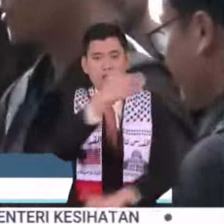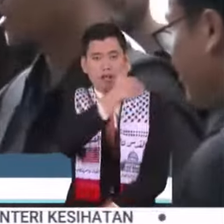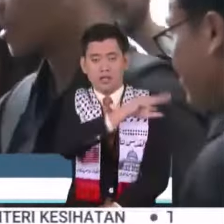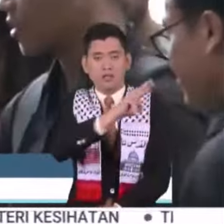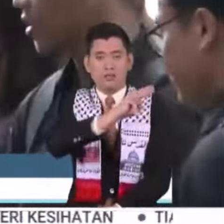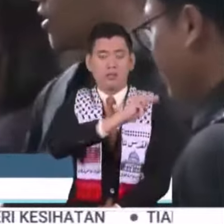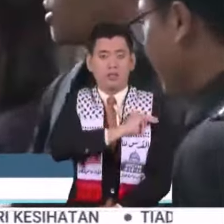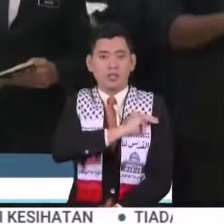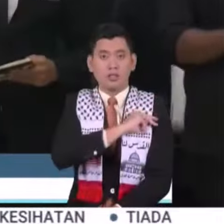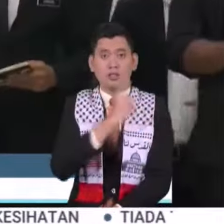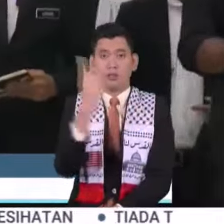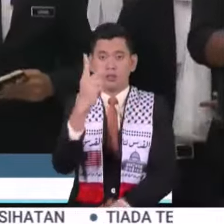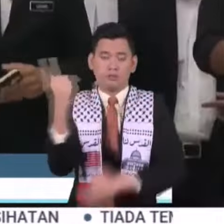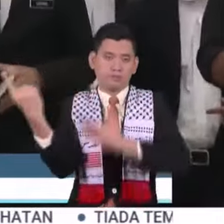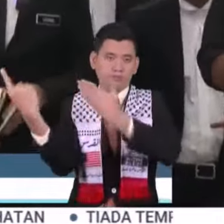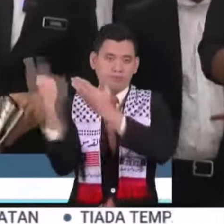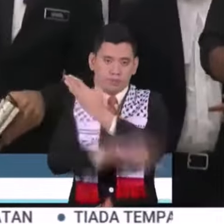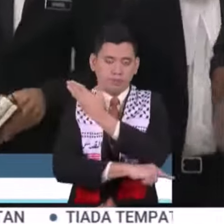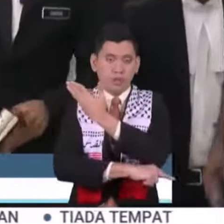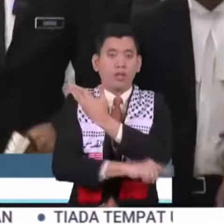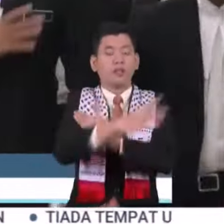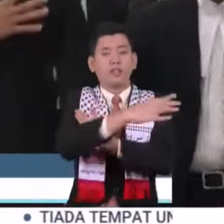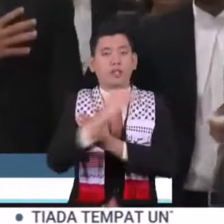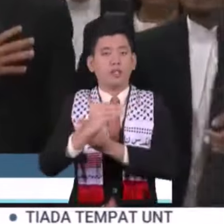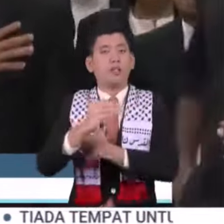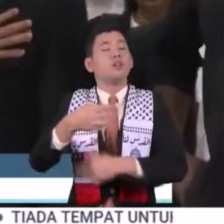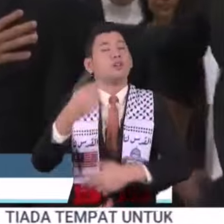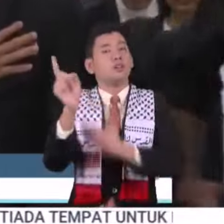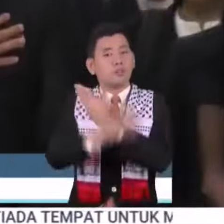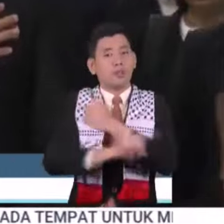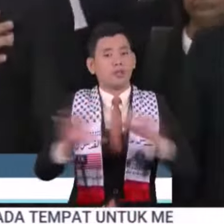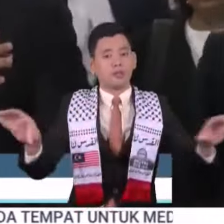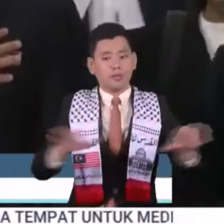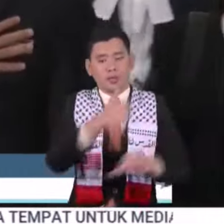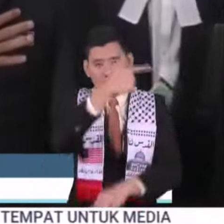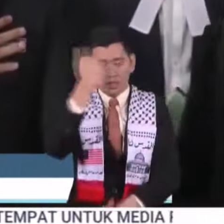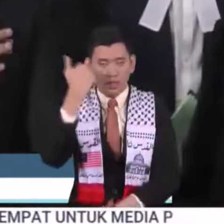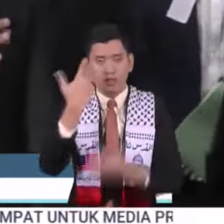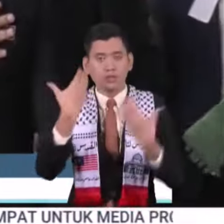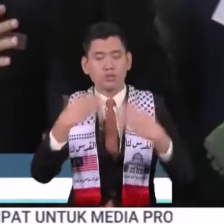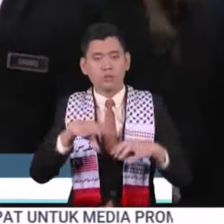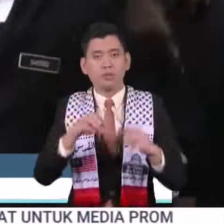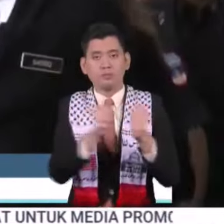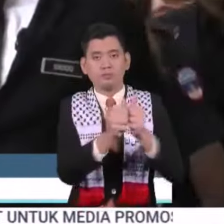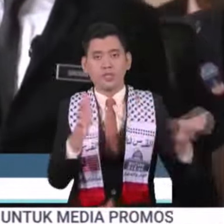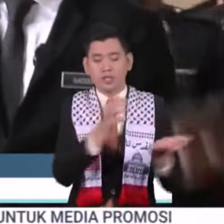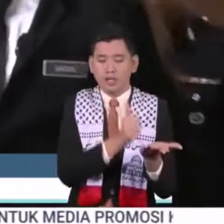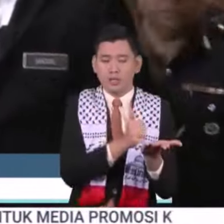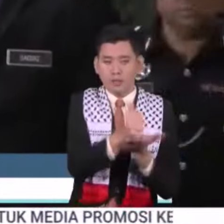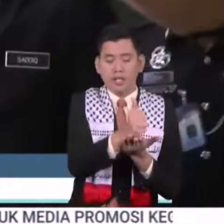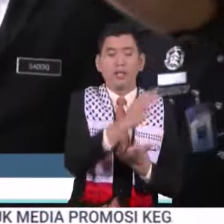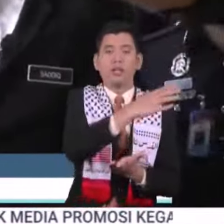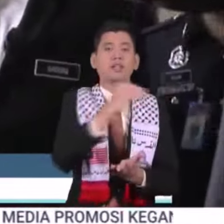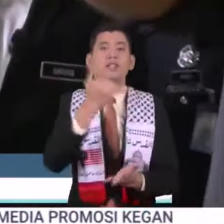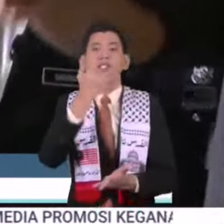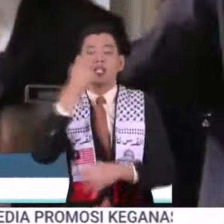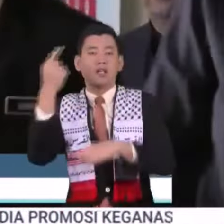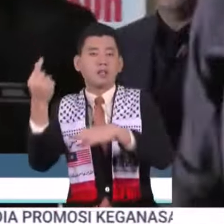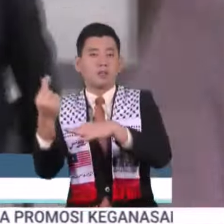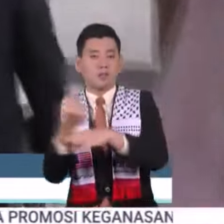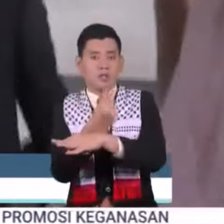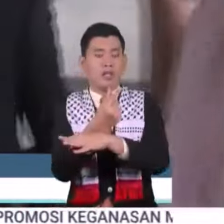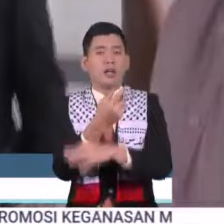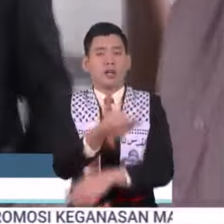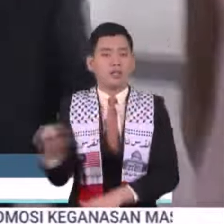turut dikenakan 2 sebatan. Hukuman ditetapkan atas kesalahan subahat pecah amanah, salah guna harta dan pengubahan wang